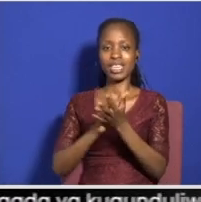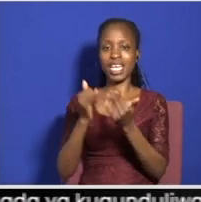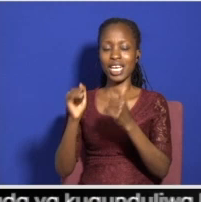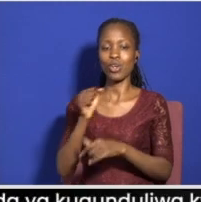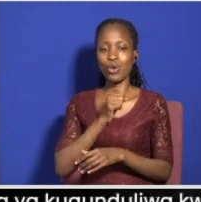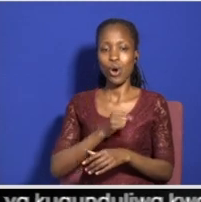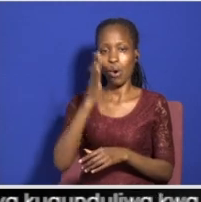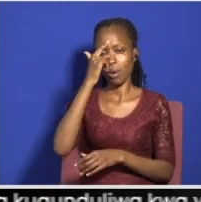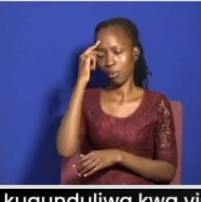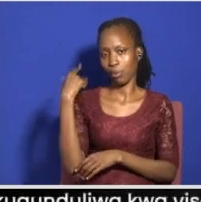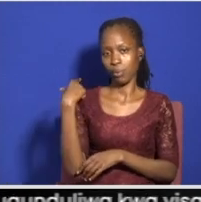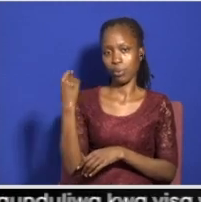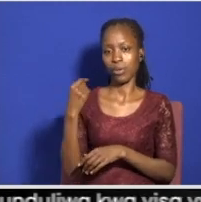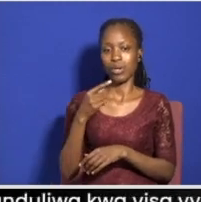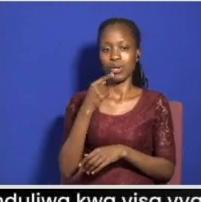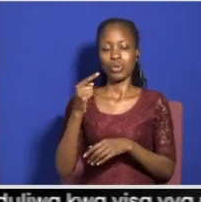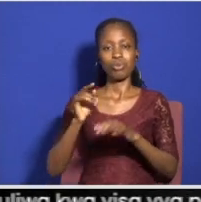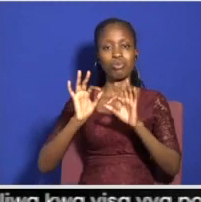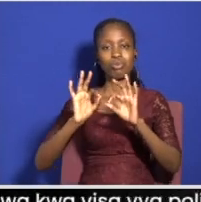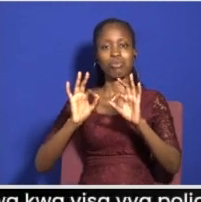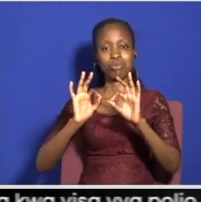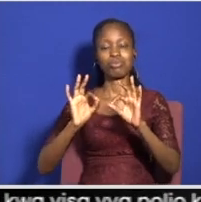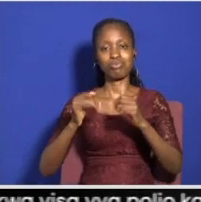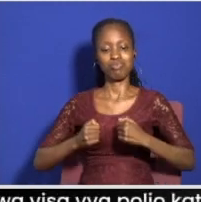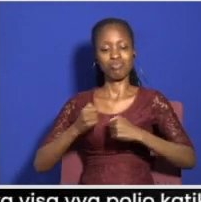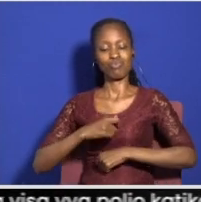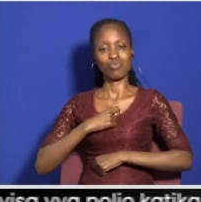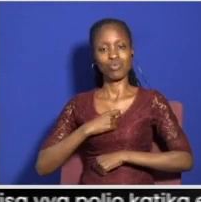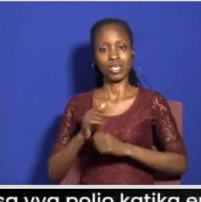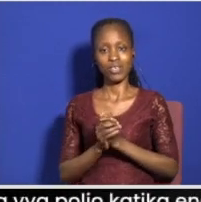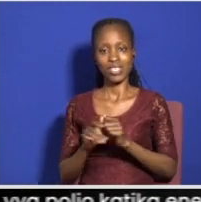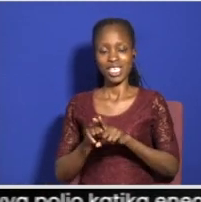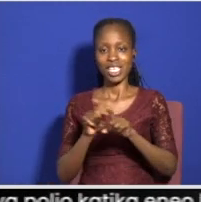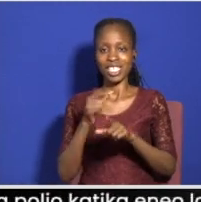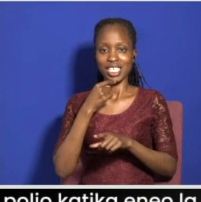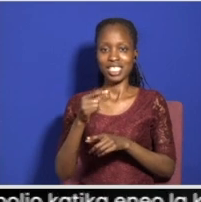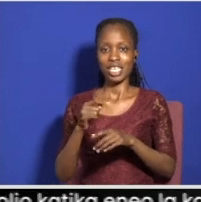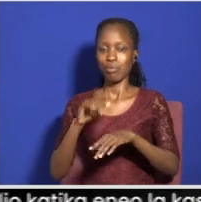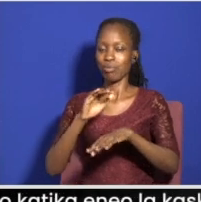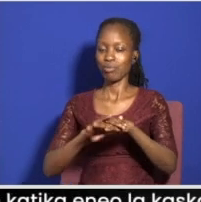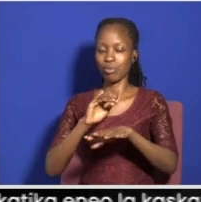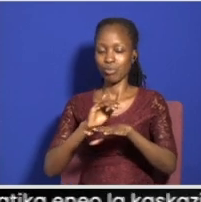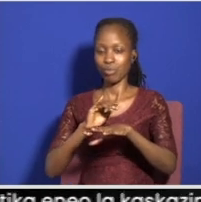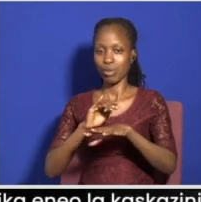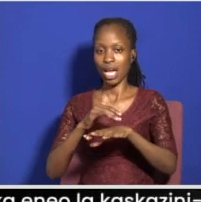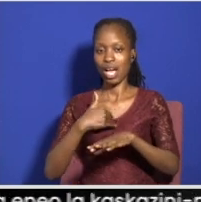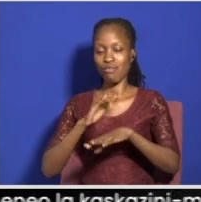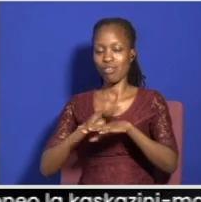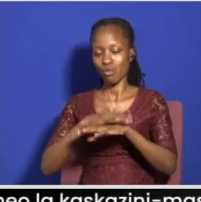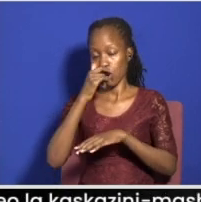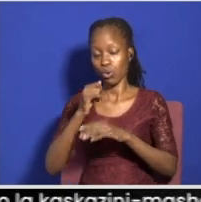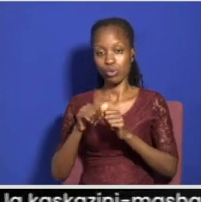kwani hivi tu majuzi umekuwa ukingara ngara masuti pale afisini. Anasema kuwa heri njema, kisha tabia hiyo usikomeshe,